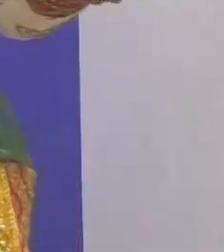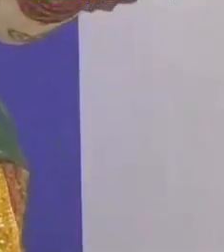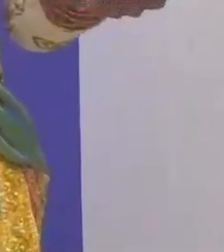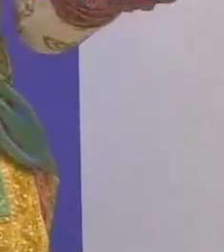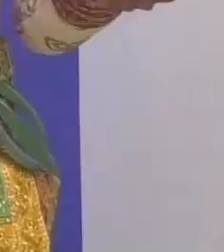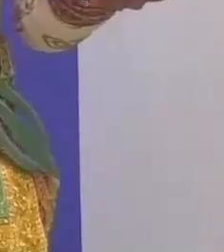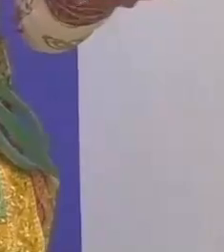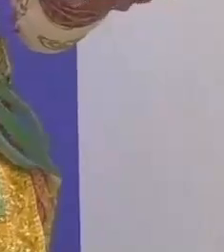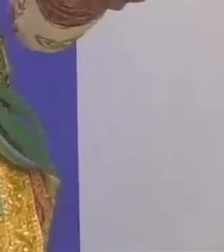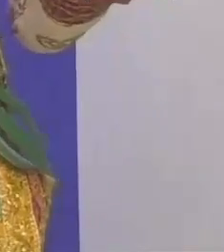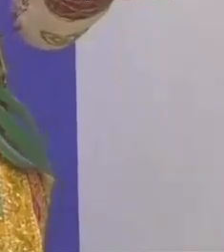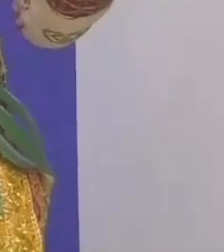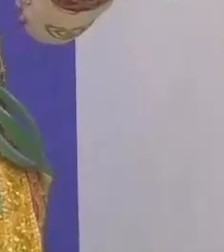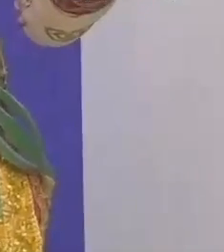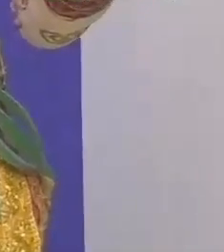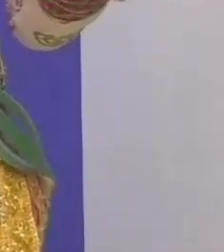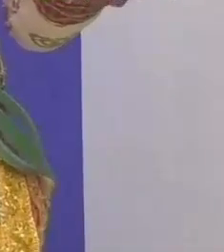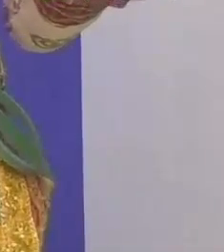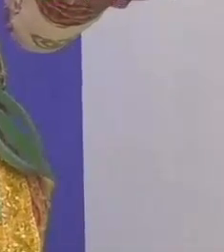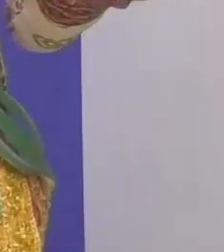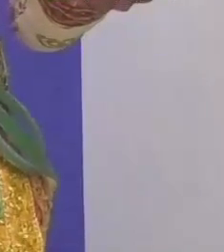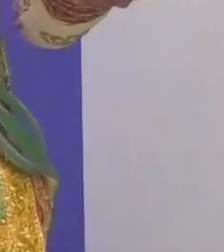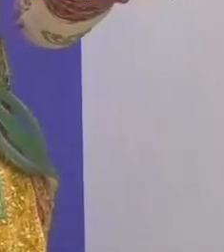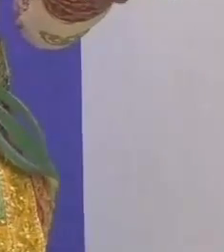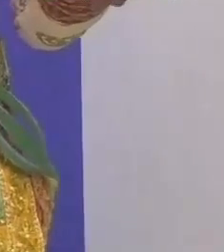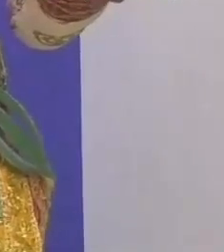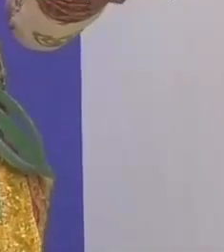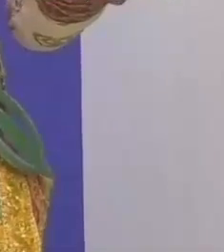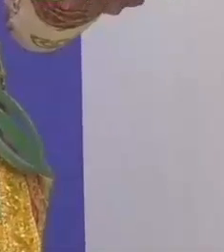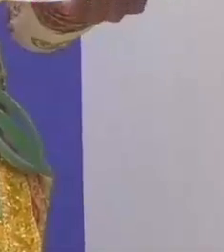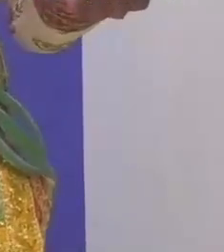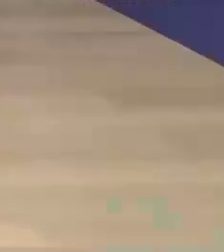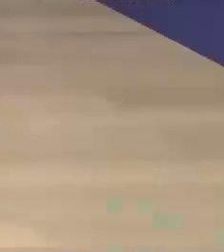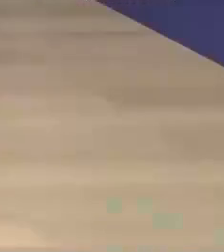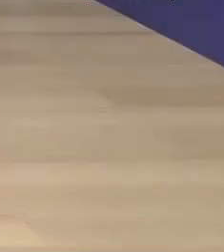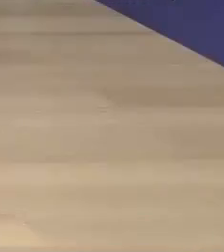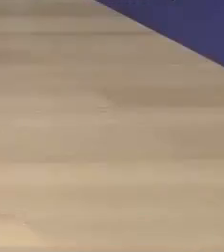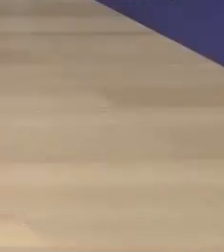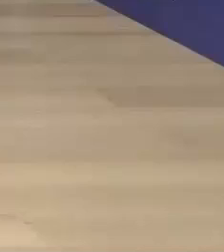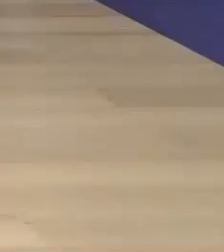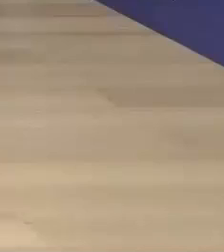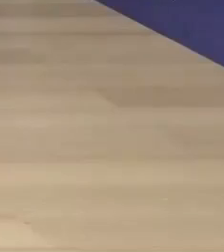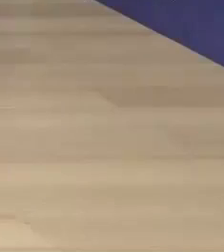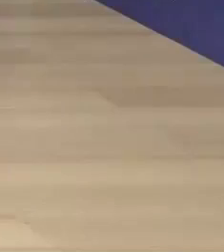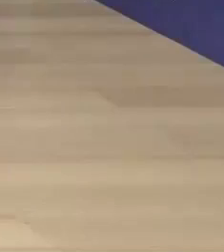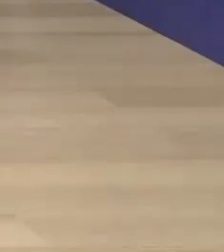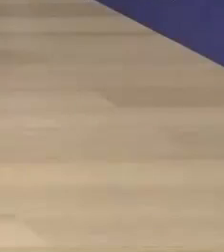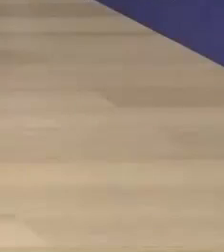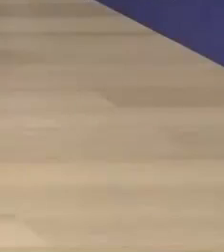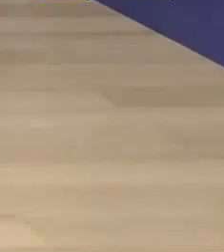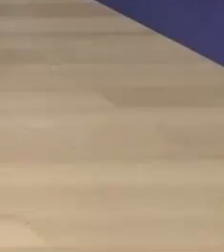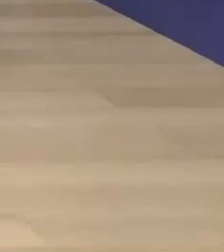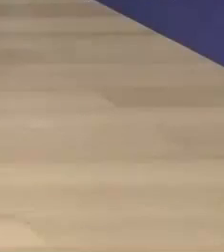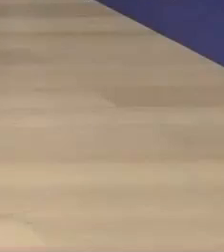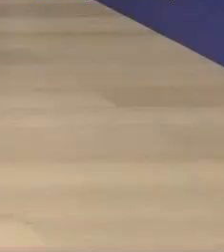สวัสดีครับผมนายกิตติภูมิอิ่มจิตรจากโรงเรียนบ้านนานายกวิทยากรประเภทขนลิงครับครับจะเห็นได้ว่าทั้ง 7คนนะครับเมื่อ